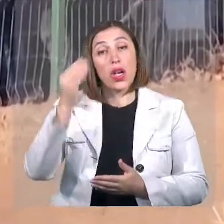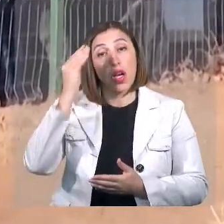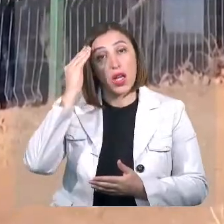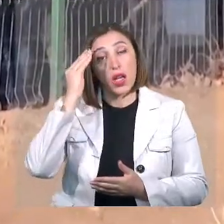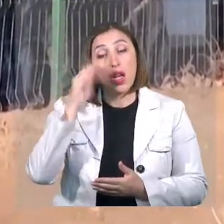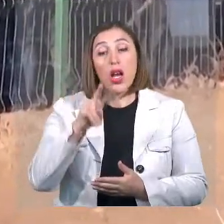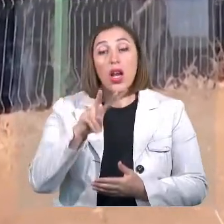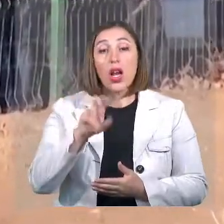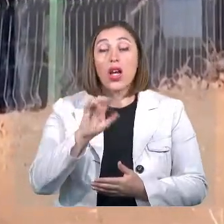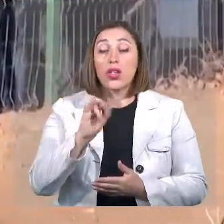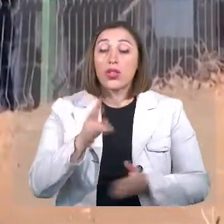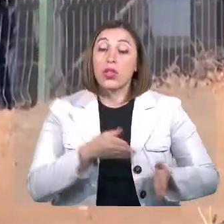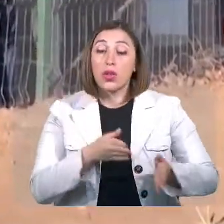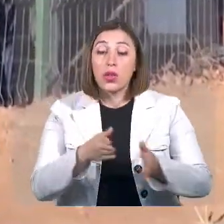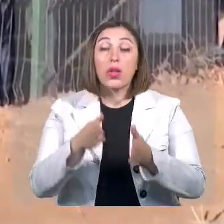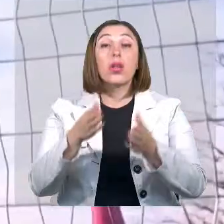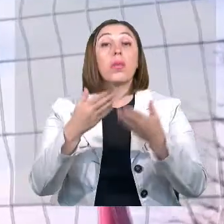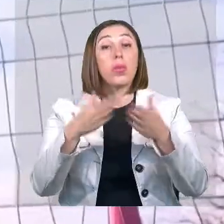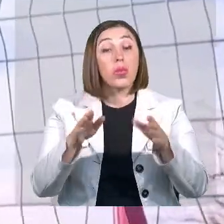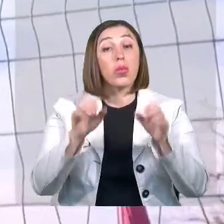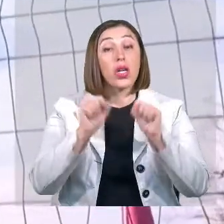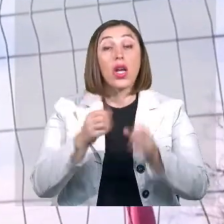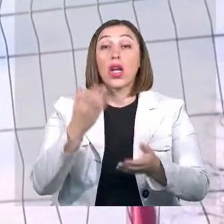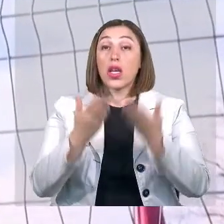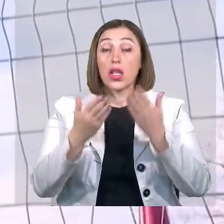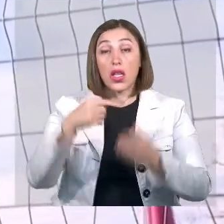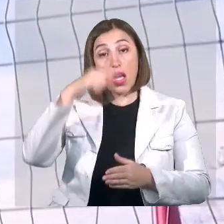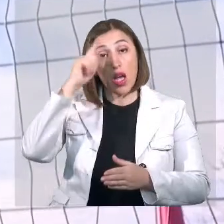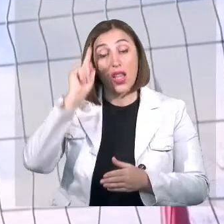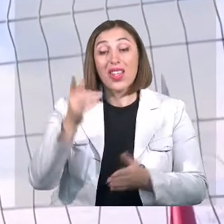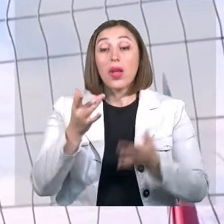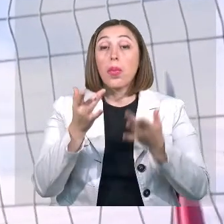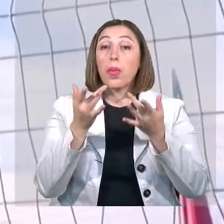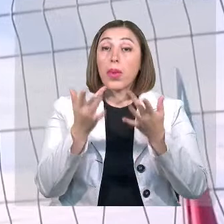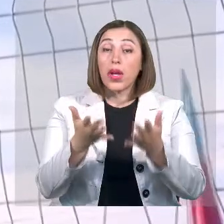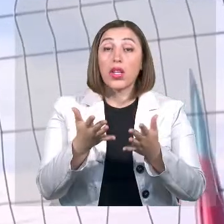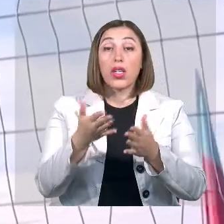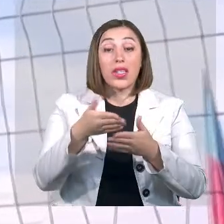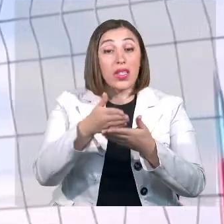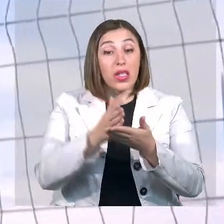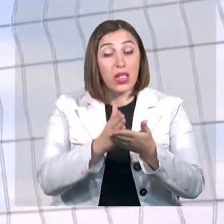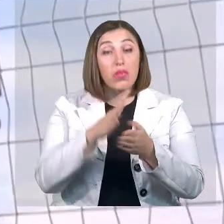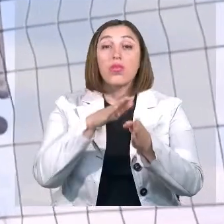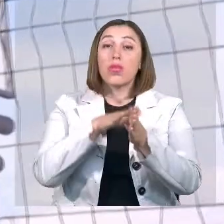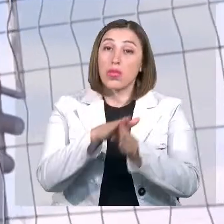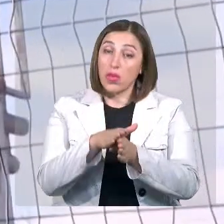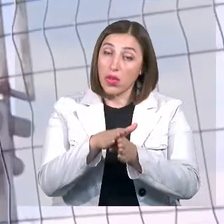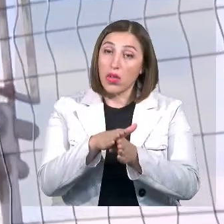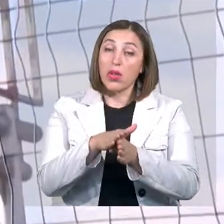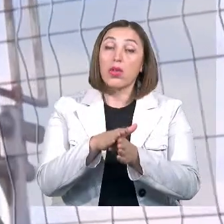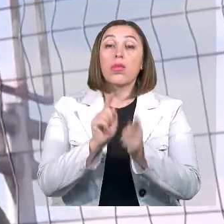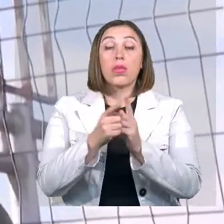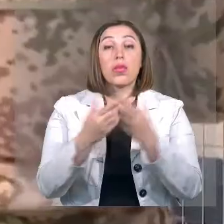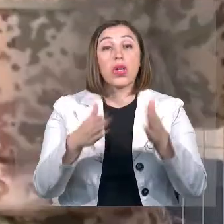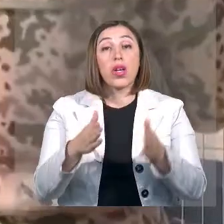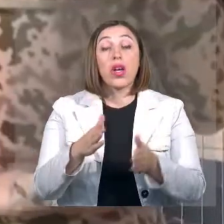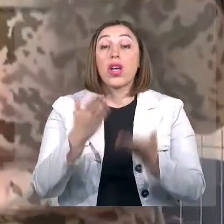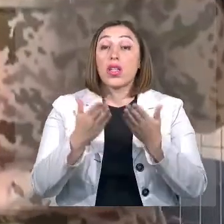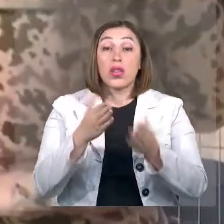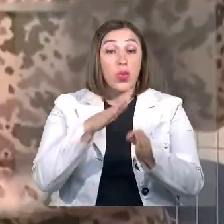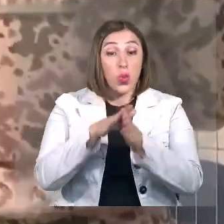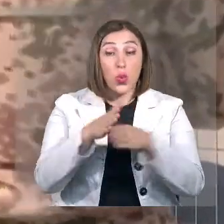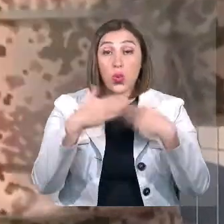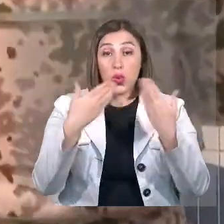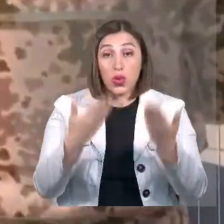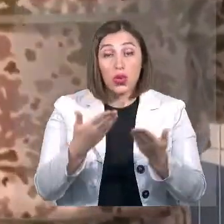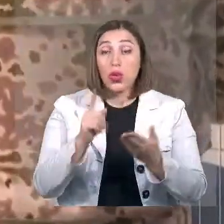միջանցքը կարող է բացվել միայն մի պարագայում, եթե ադրբեջանական պահանջների առնվազն մի մասը կատարվեն։ Հակառակ դեպքում դժվար է պատկերացնել,